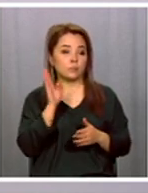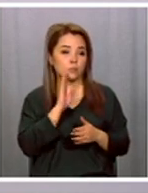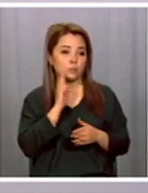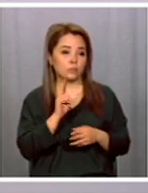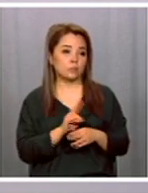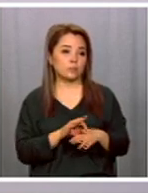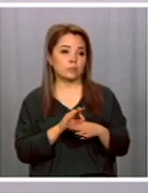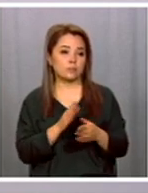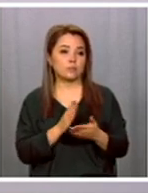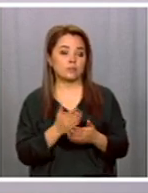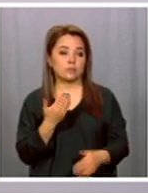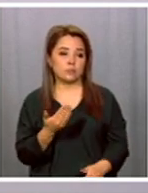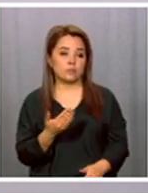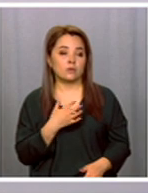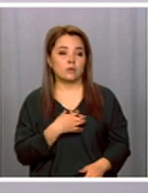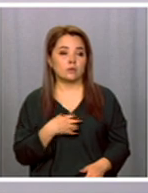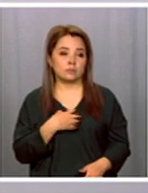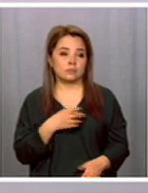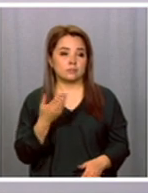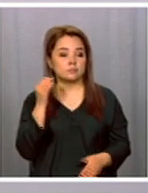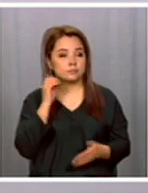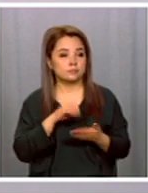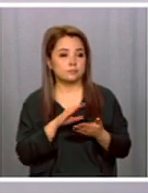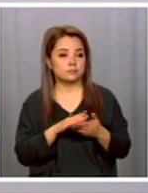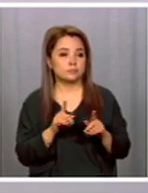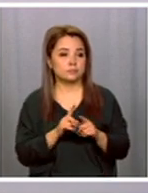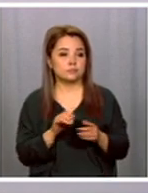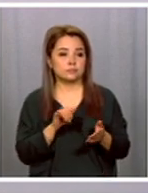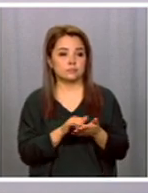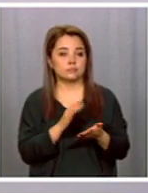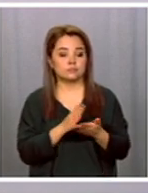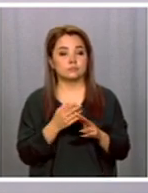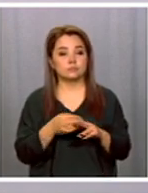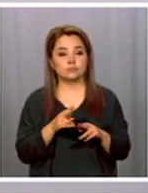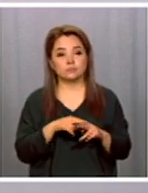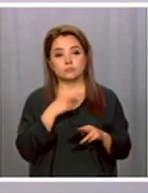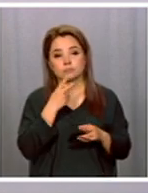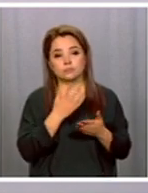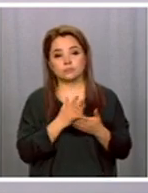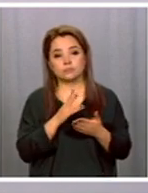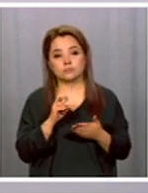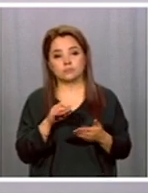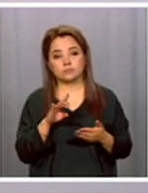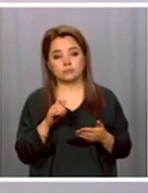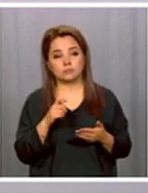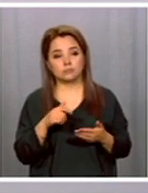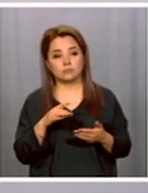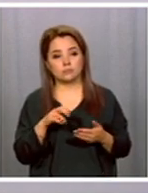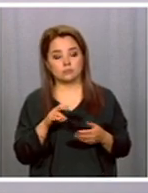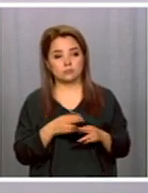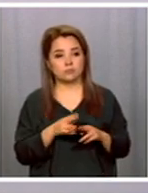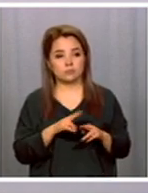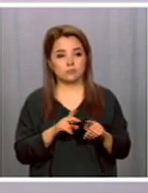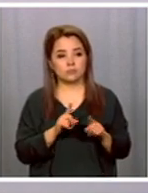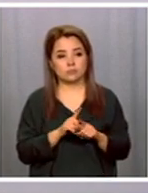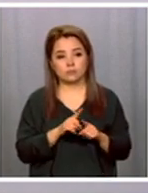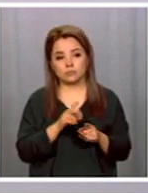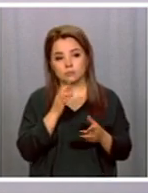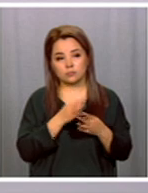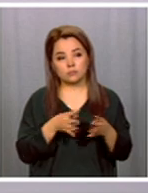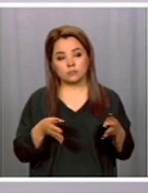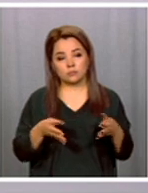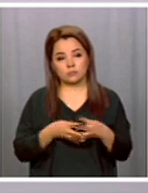түзіледі. Қажетті коэффициентті қоямыз. Ал осы жерде көргенде натрий гидроксиді күкірт қышқылымен әрекеттескен